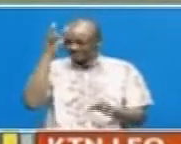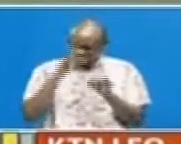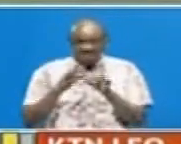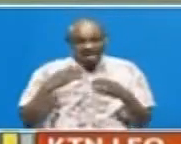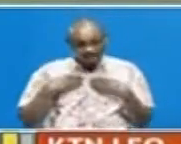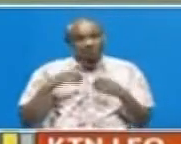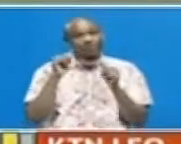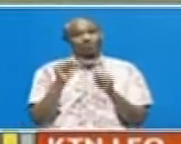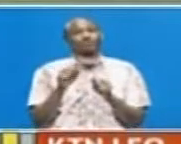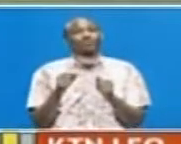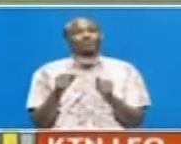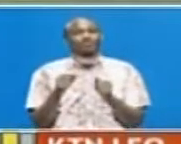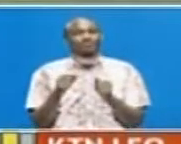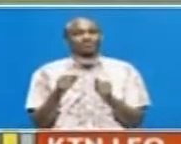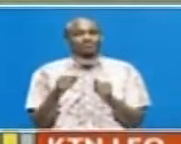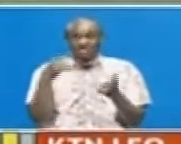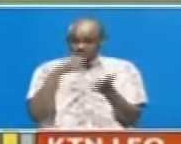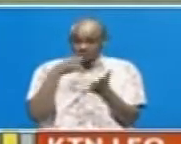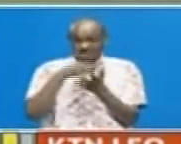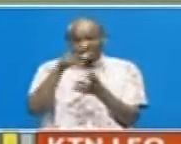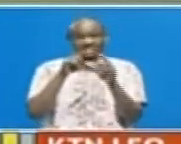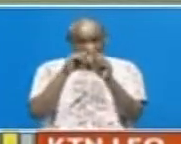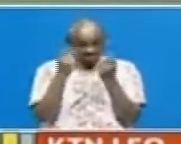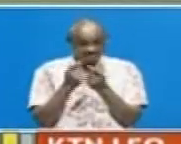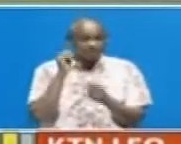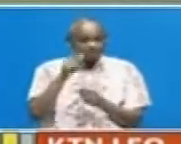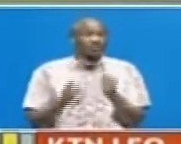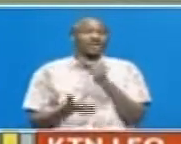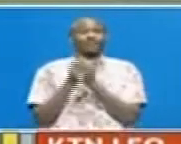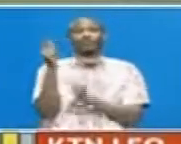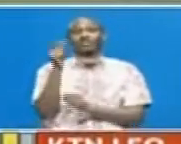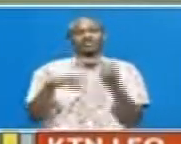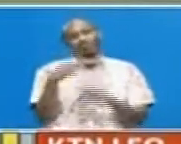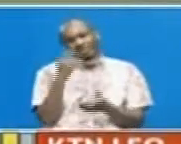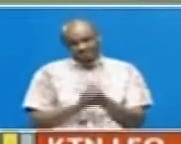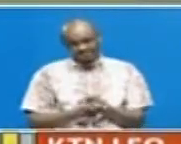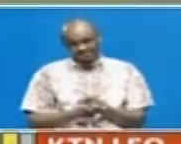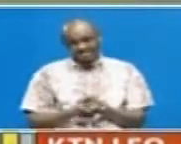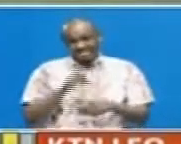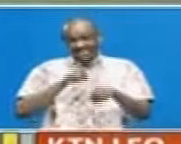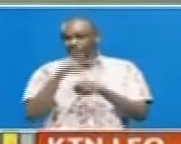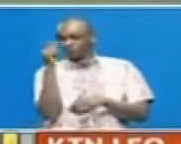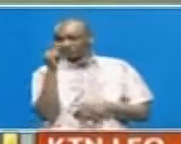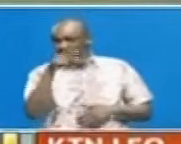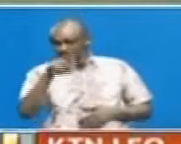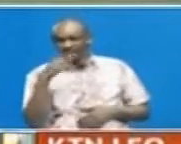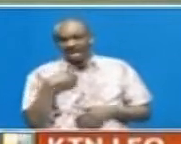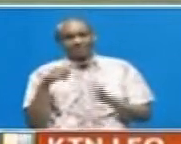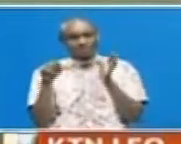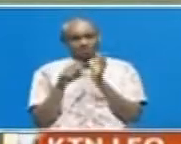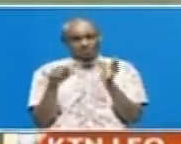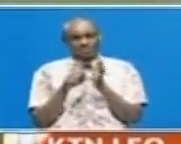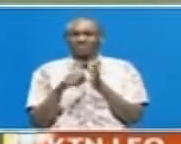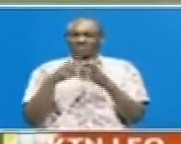wachezaji watano wapya ambao wamejumuishwa kwenye kikosi hicho watasaidia Tunisia kutoa ushindi baada ya nchi ya Tunisia kukumbwa na mashambulizi